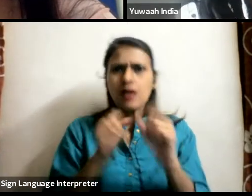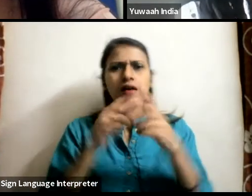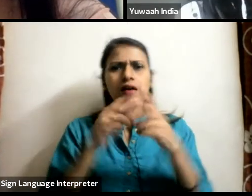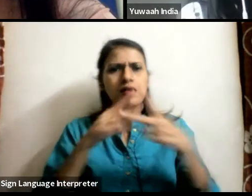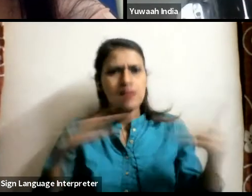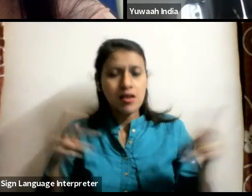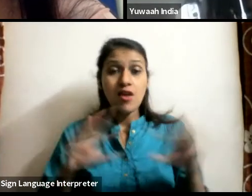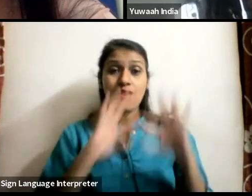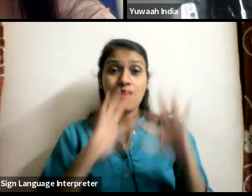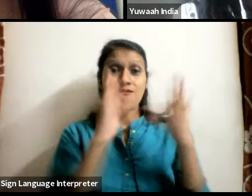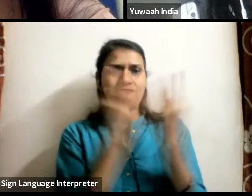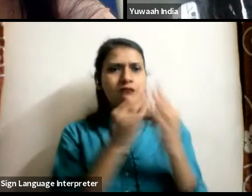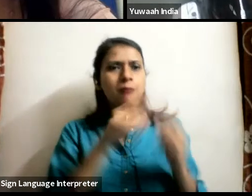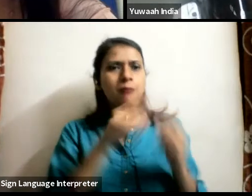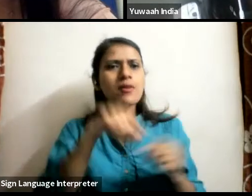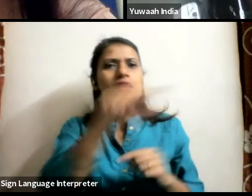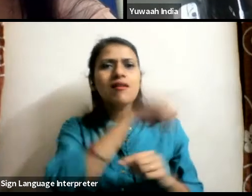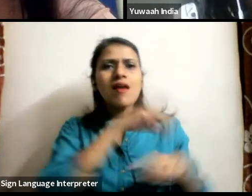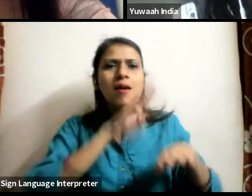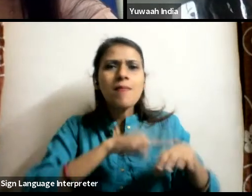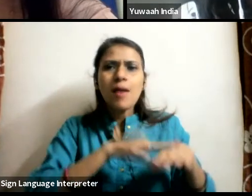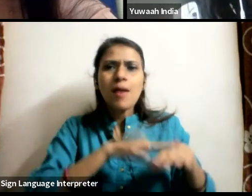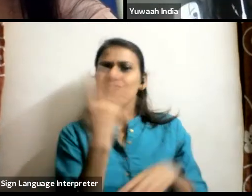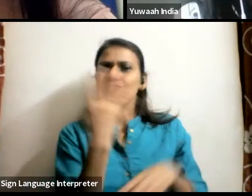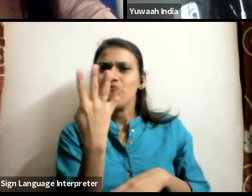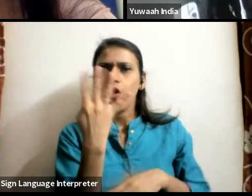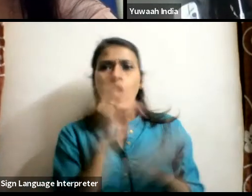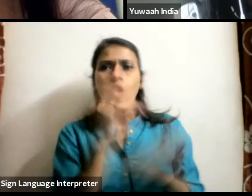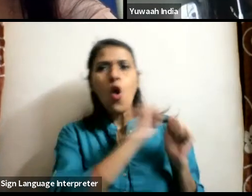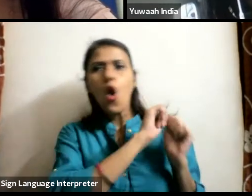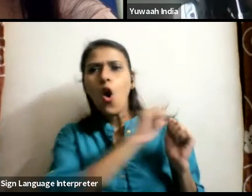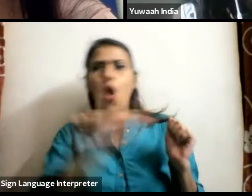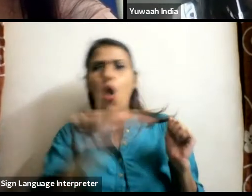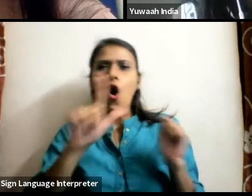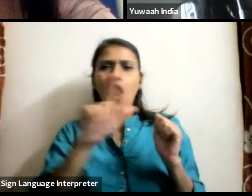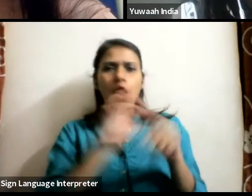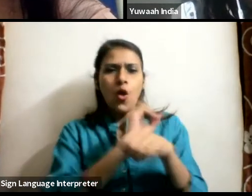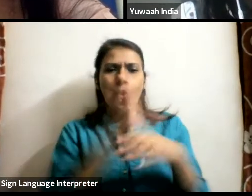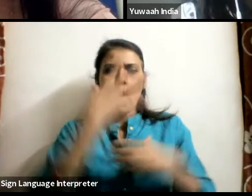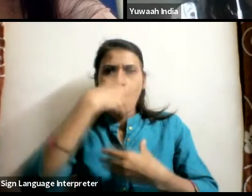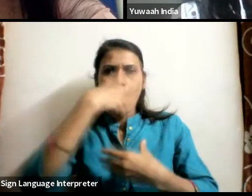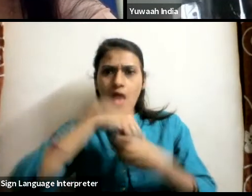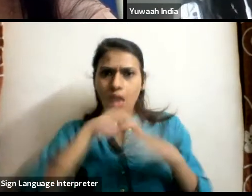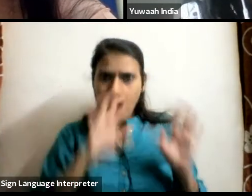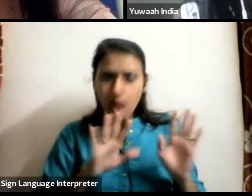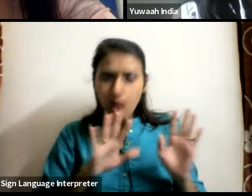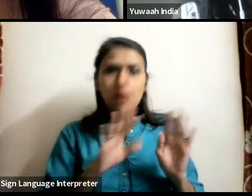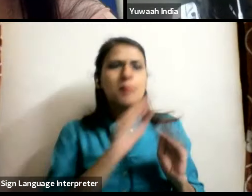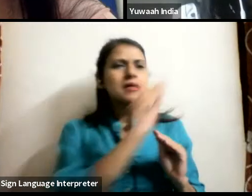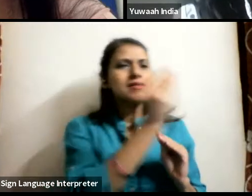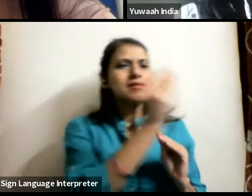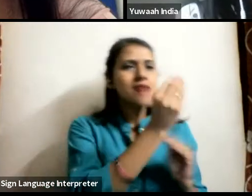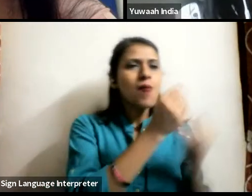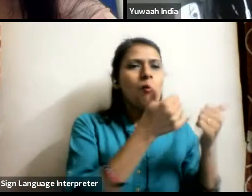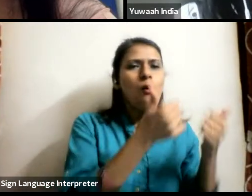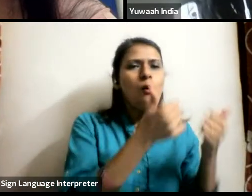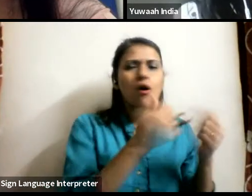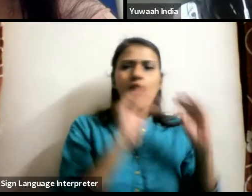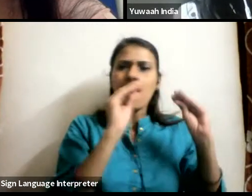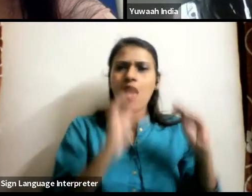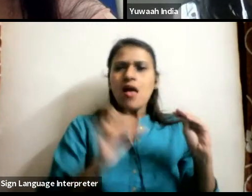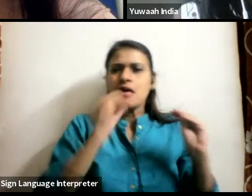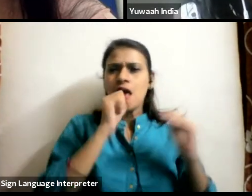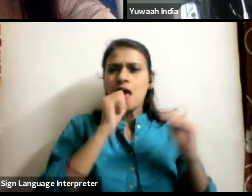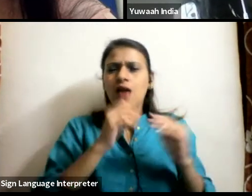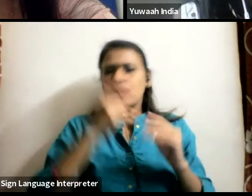पूरी फैमिली खुद अपना देखभाल कर सकती हैं, कर सकते हैं, खाना बना सकते हैं, बस बाहर ना जाएं और किसी को